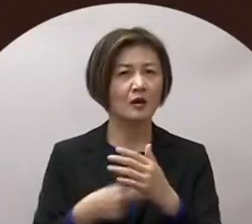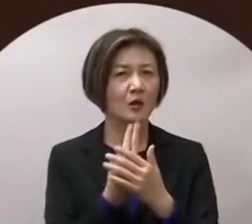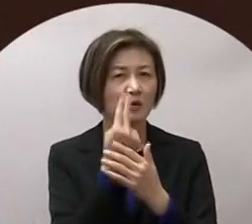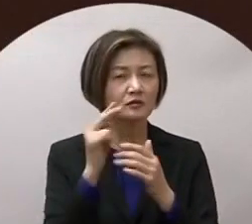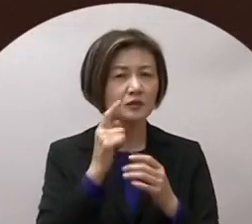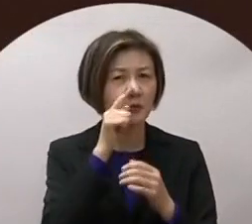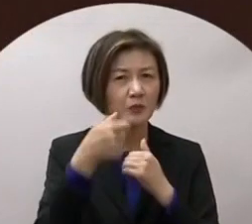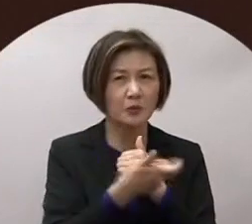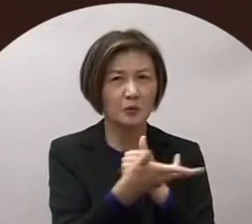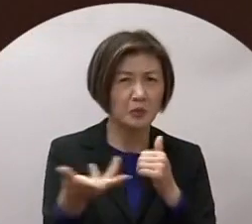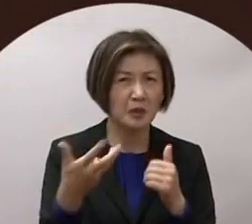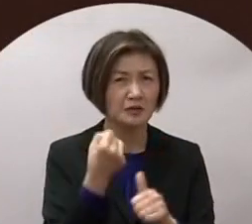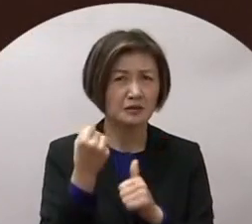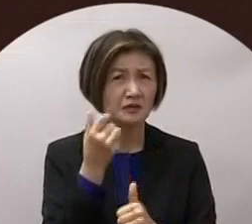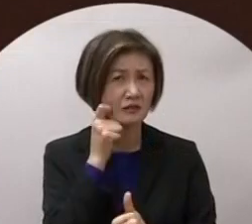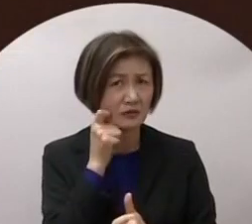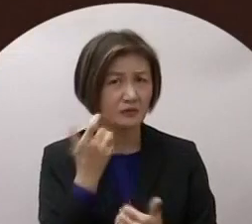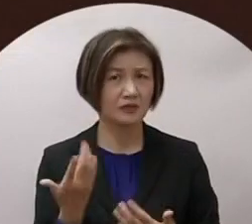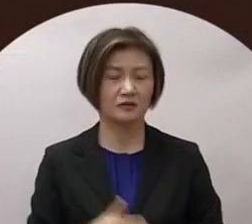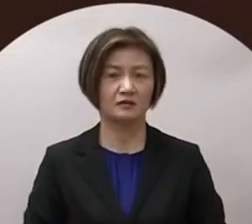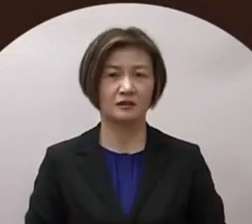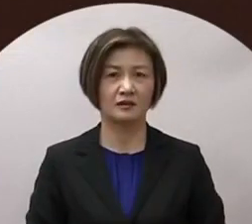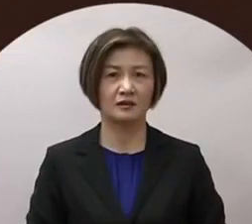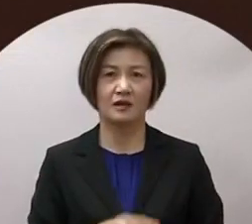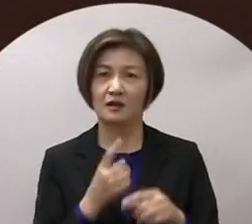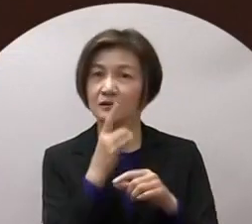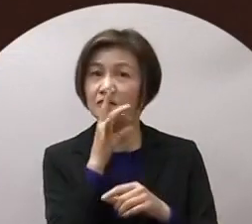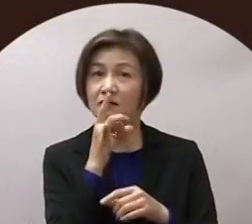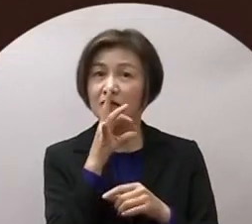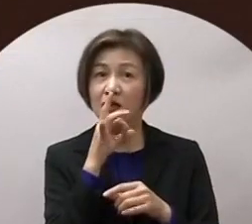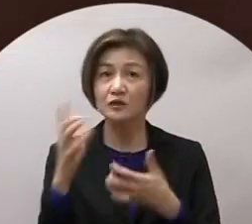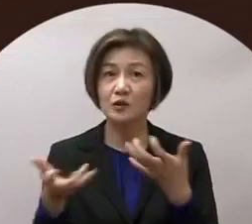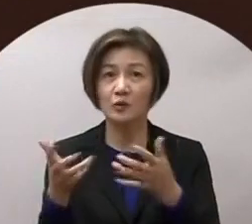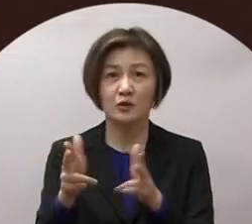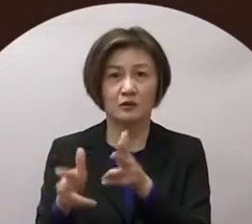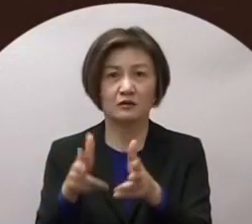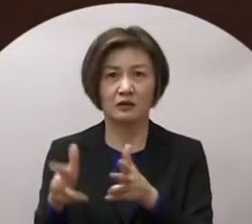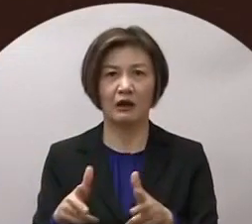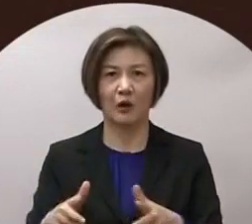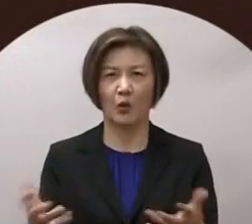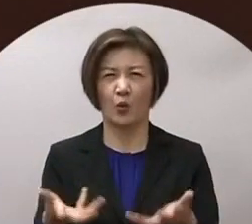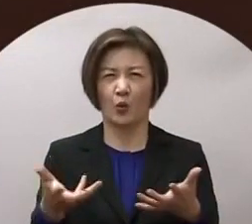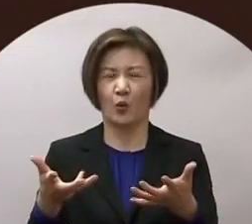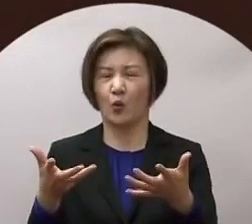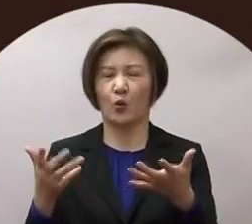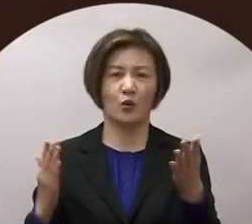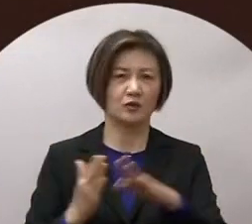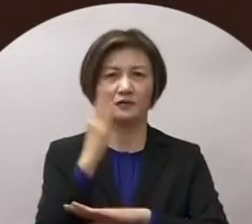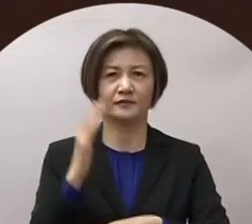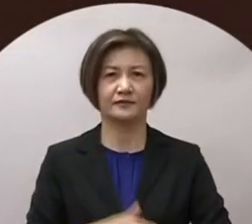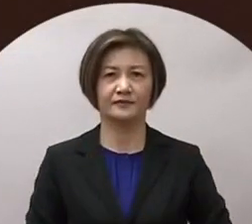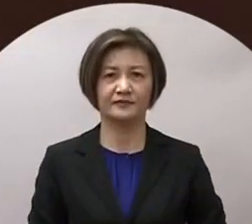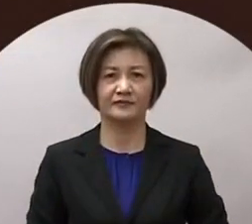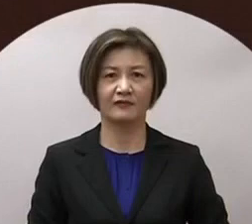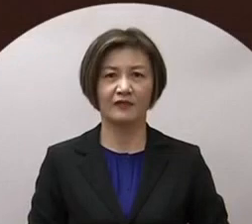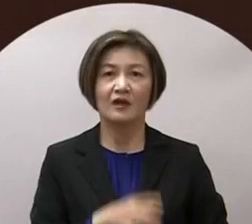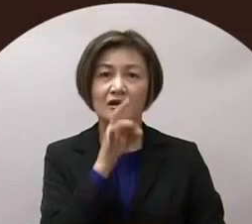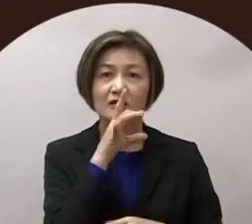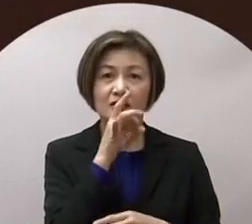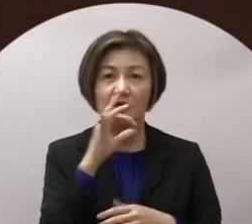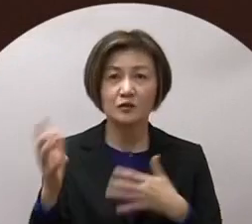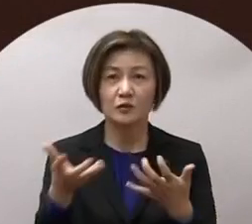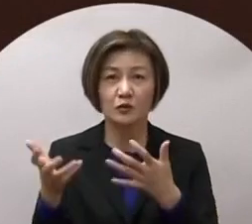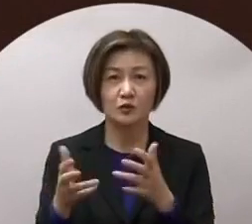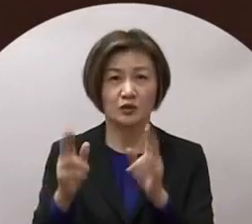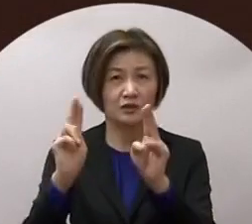是事故频传，中火为了支援全国的用电，火力全开。中火是布莱梅基扣